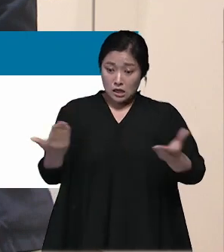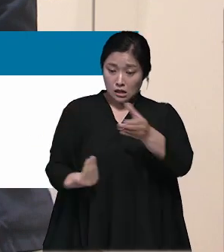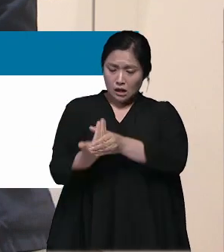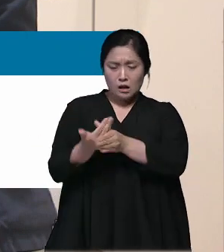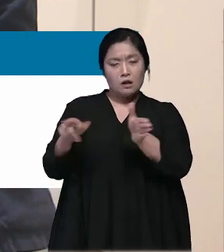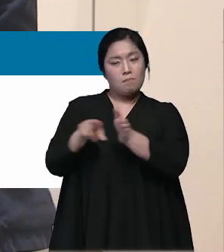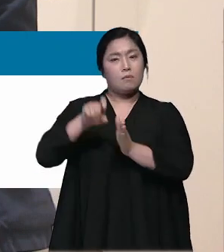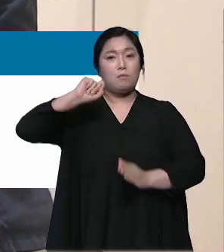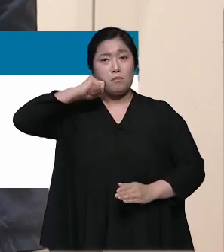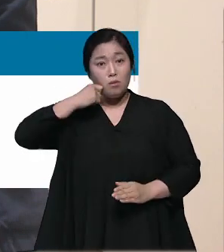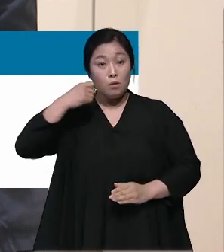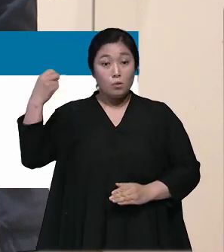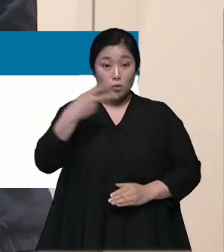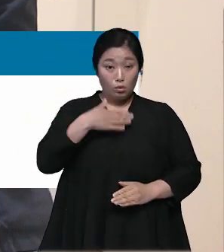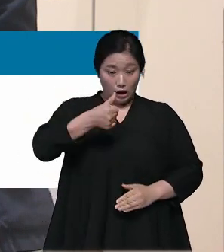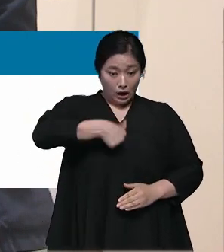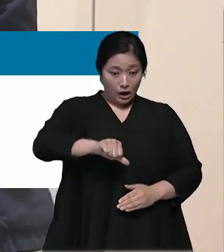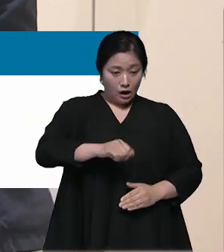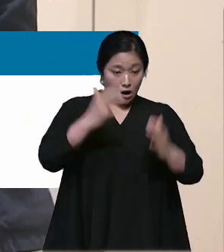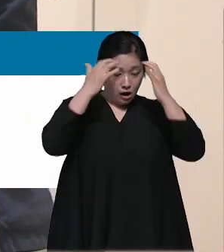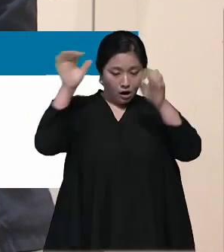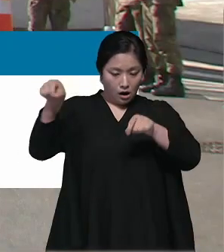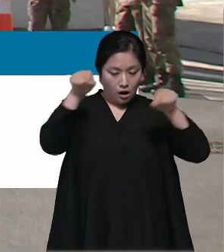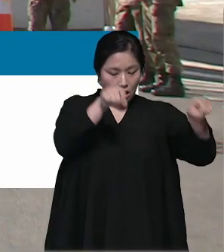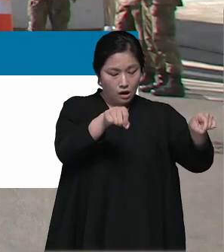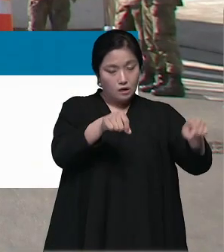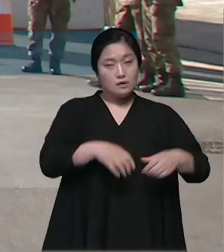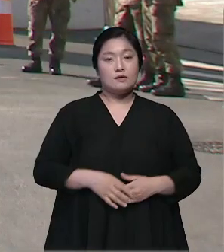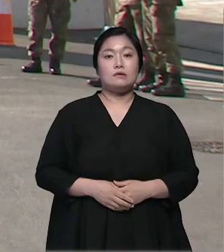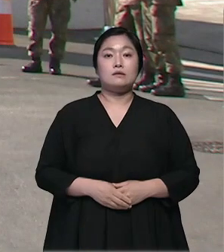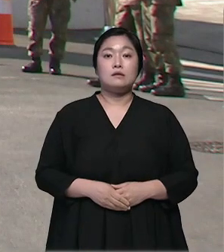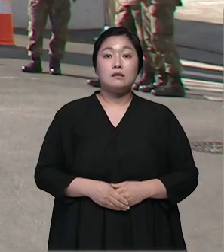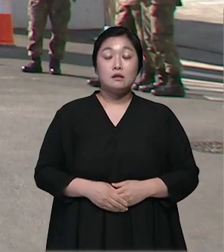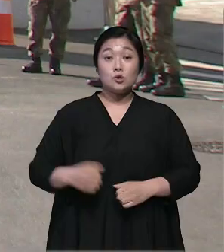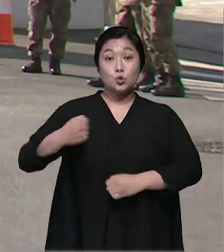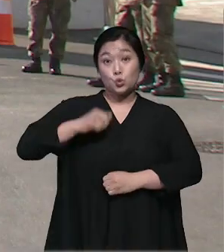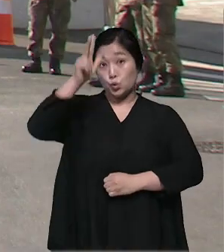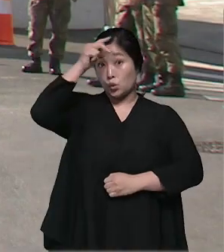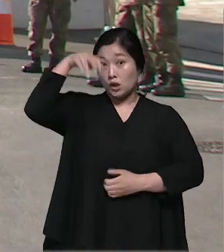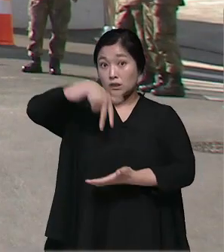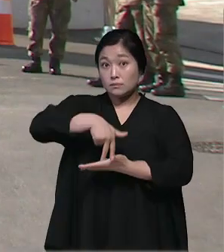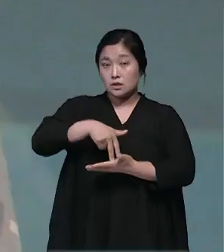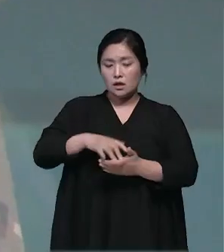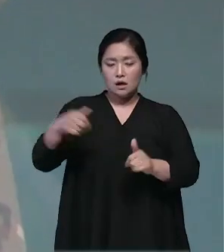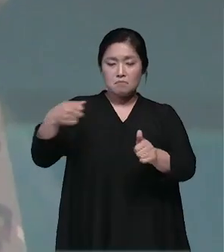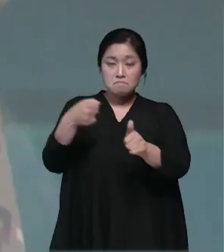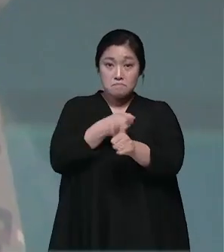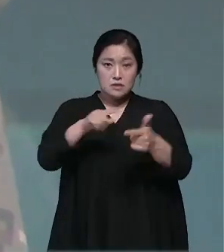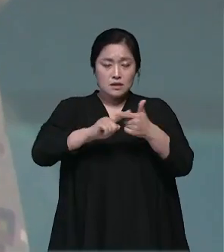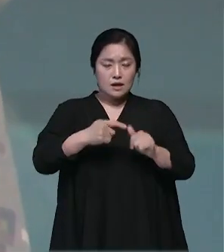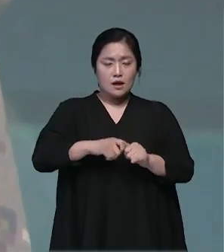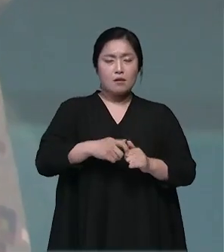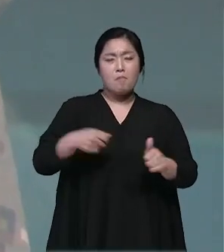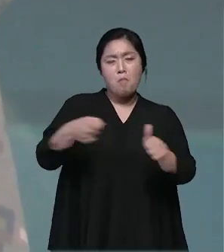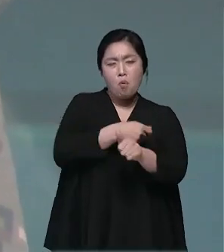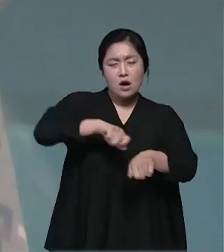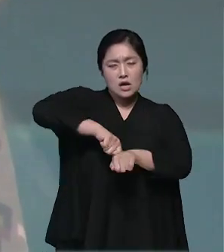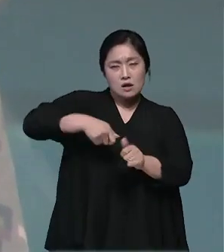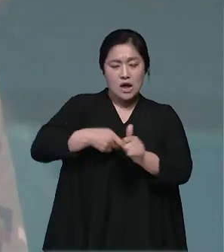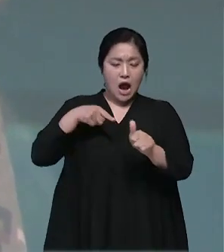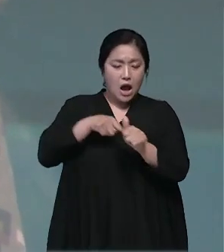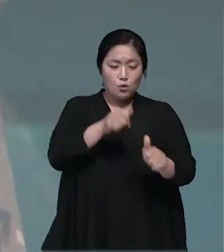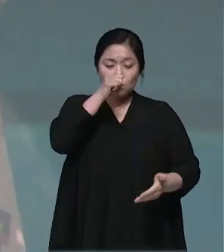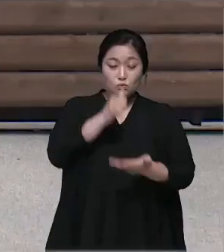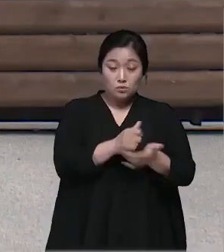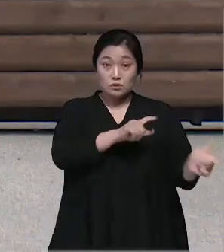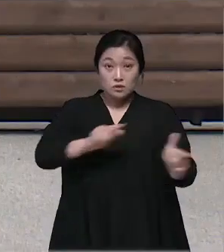않고 이제 우리 아들이 겪었을 고통만 생각하면. 군 경찰은 가해자를 폭행과 강제추행, 강요 등의